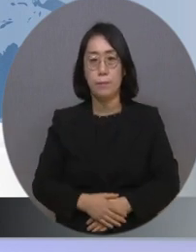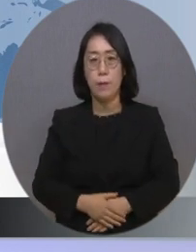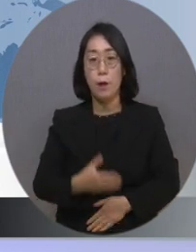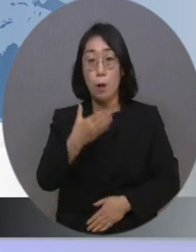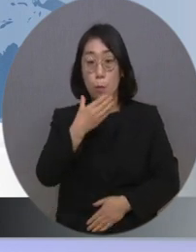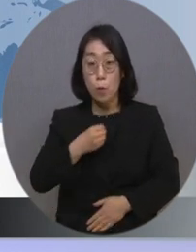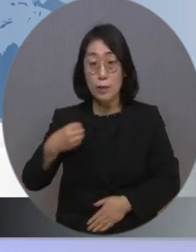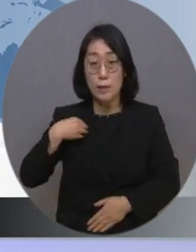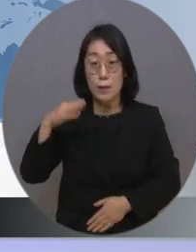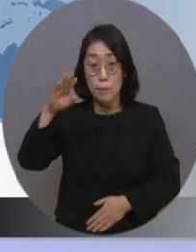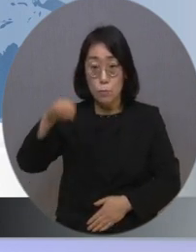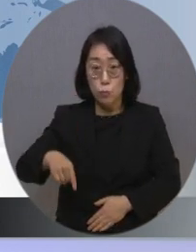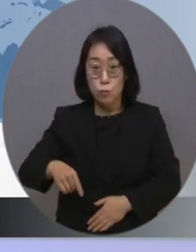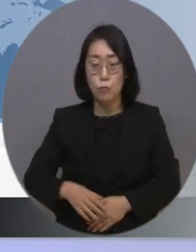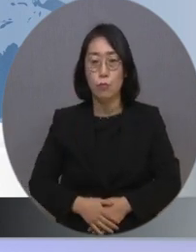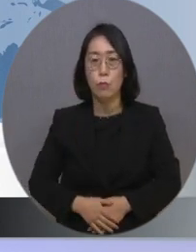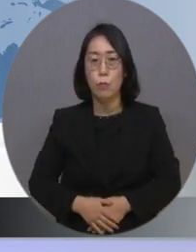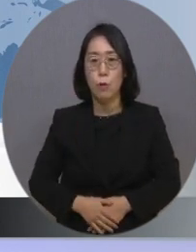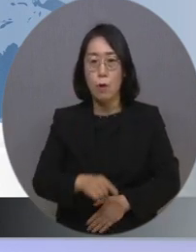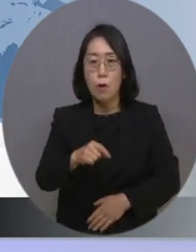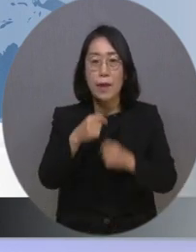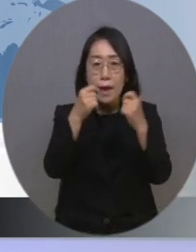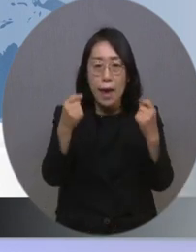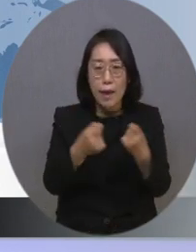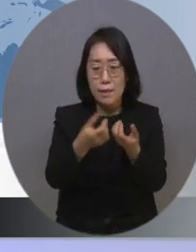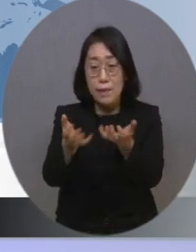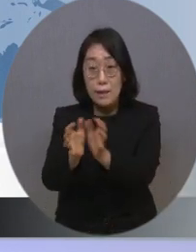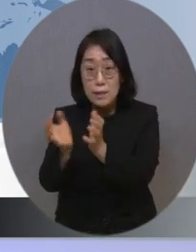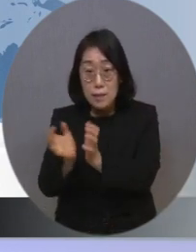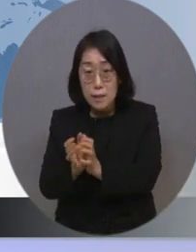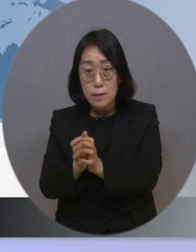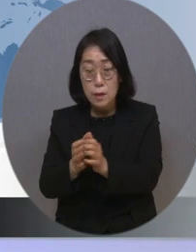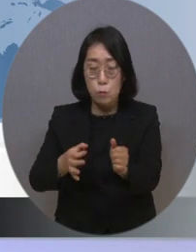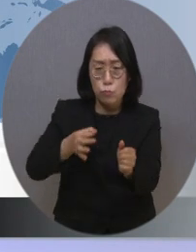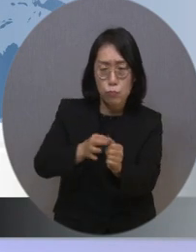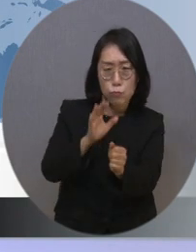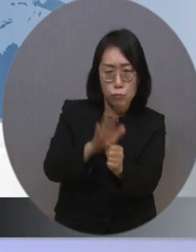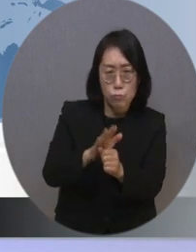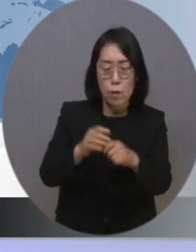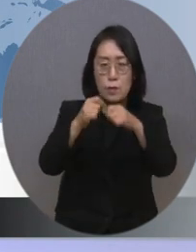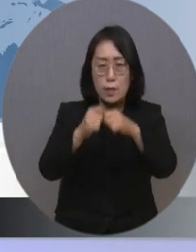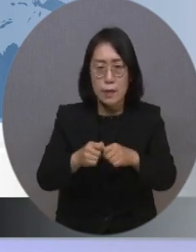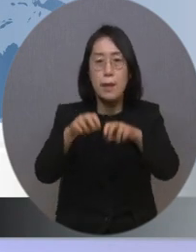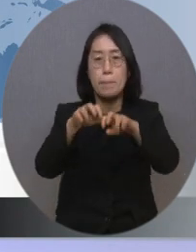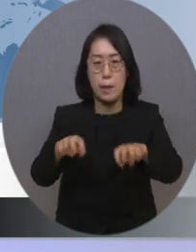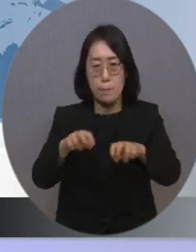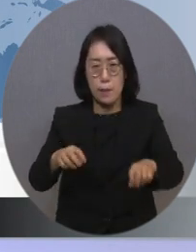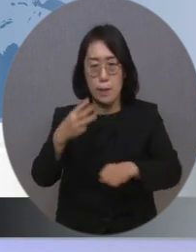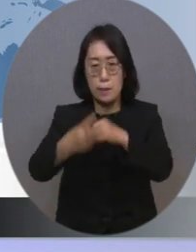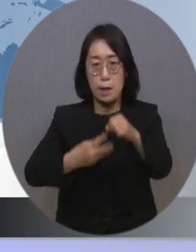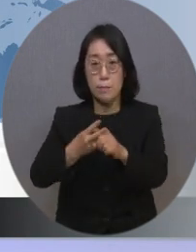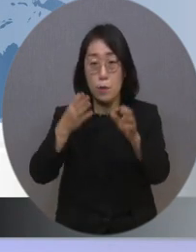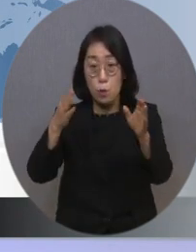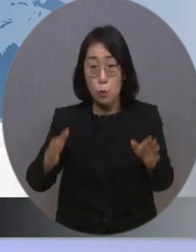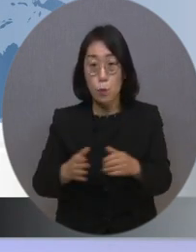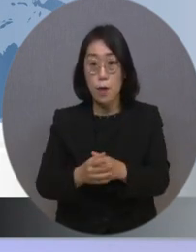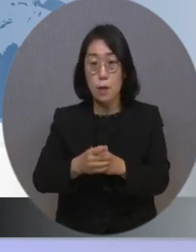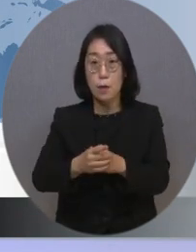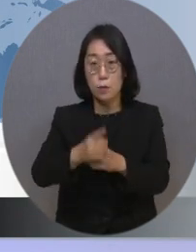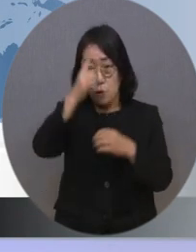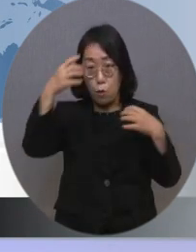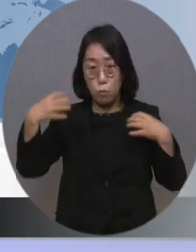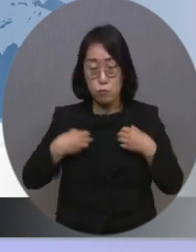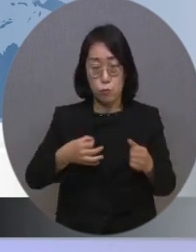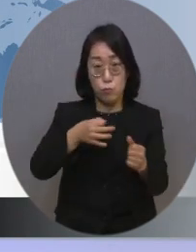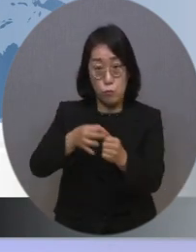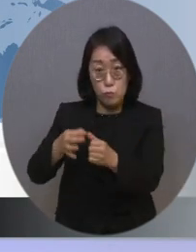복지부가 보건복지 분야 비영리 민간단체에 대한 보조금을 들여다봅니다. 지난 3년간 국고보조금을